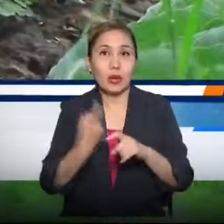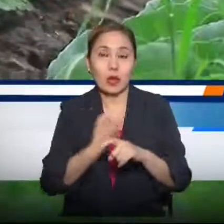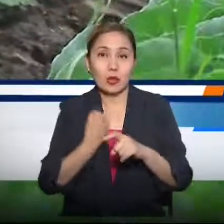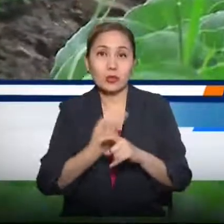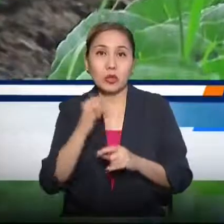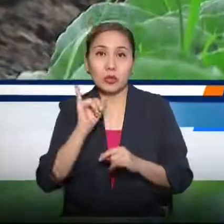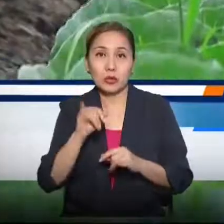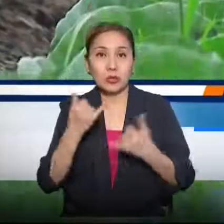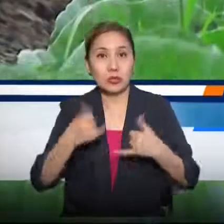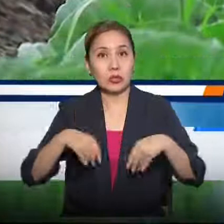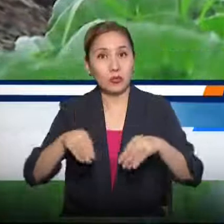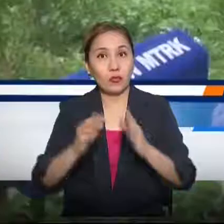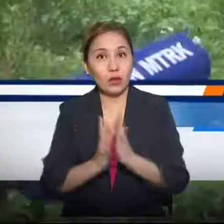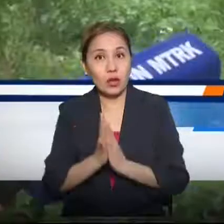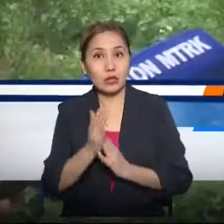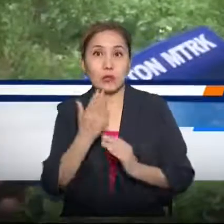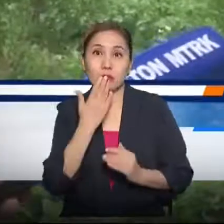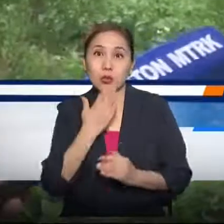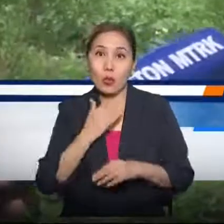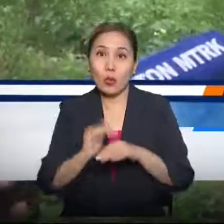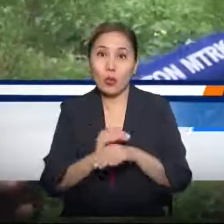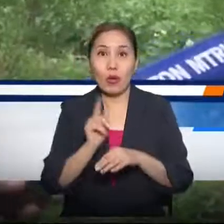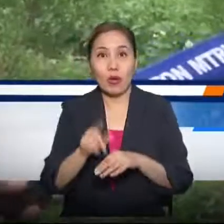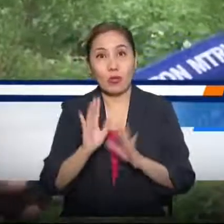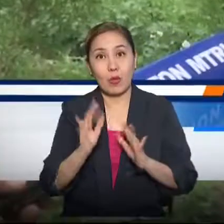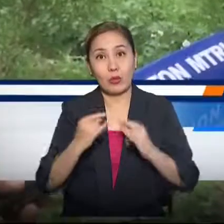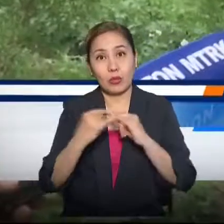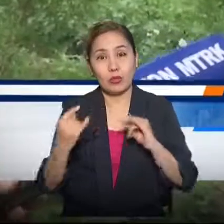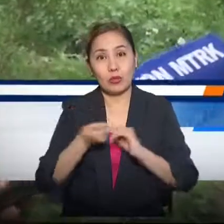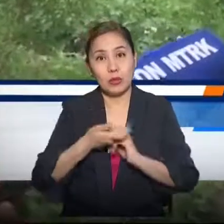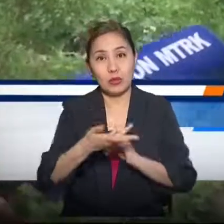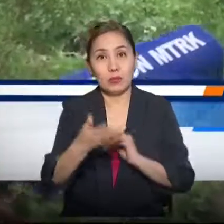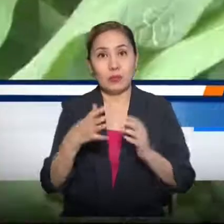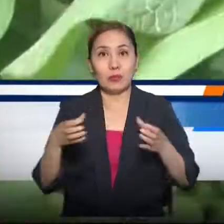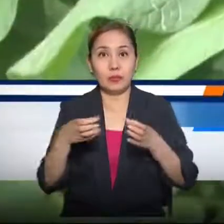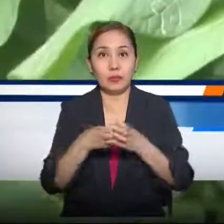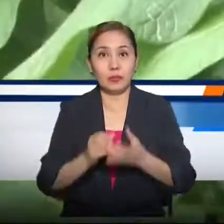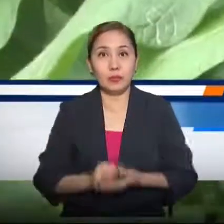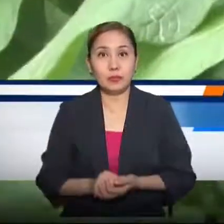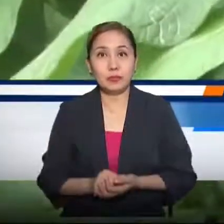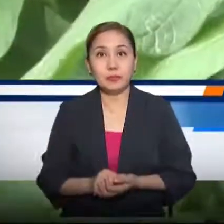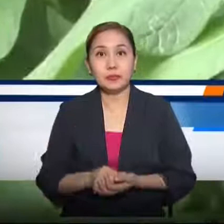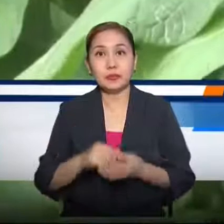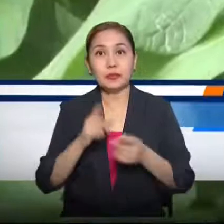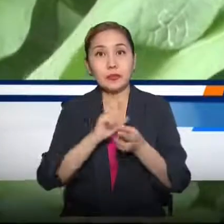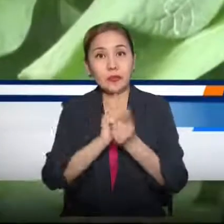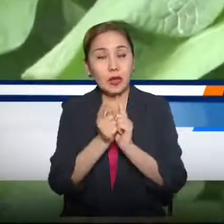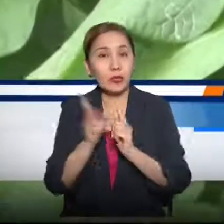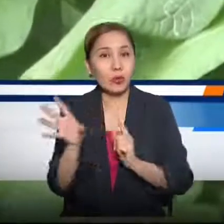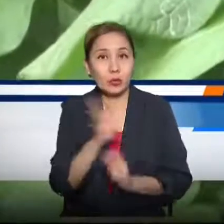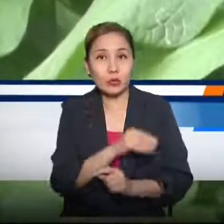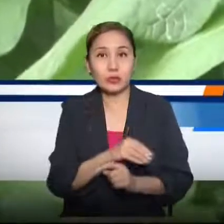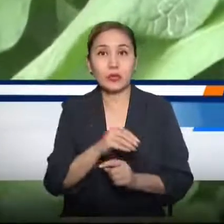Сегодня мы ее выращиваем с любовью, а завтра она будет на столах наших односельчан. Текущие реформы в секторе